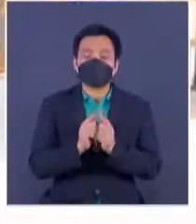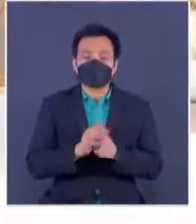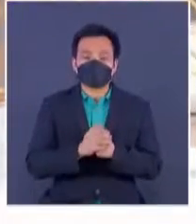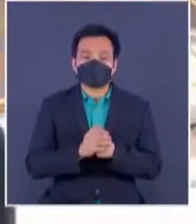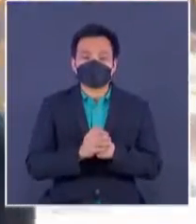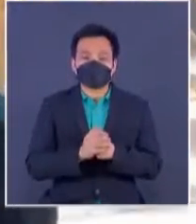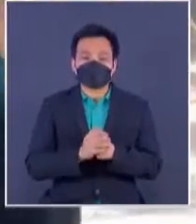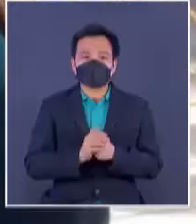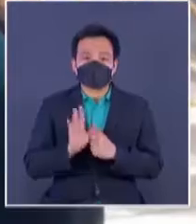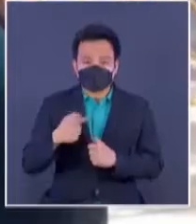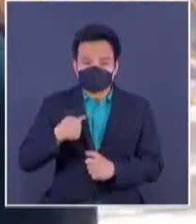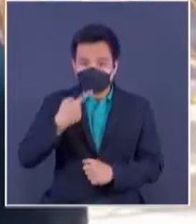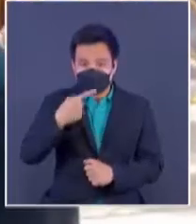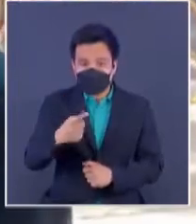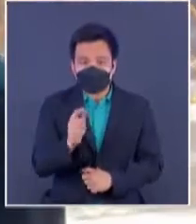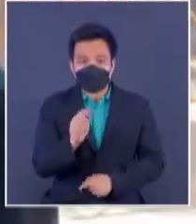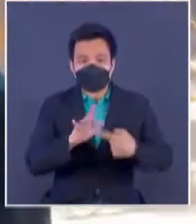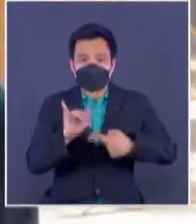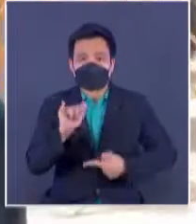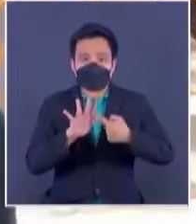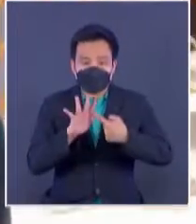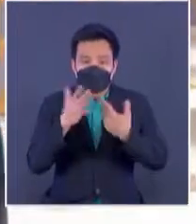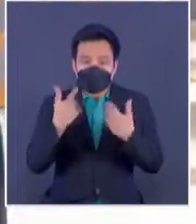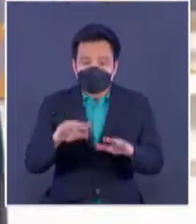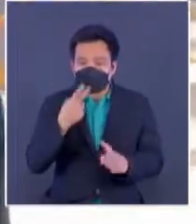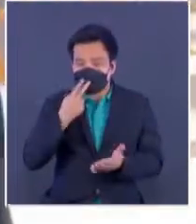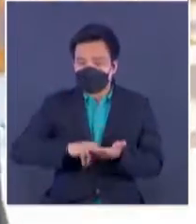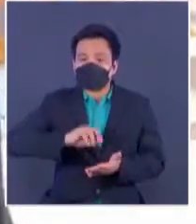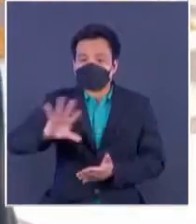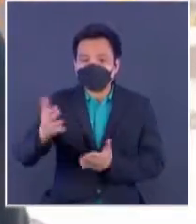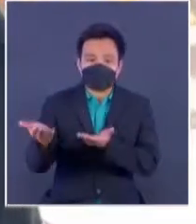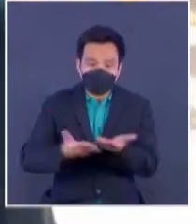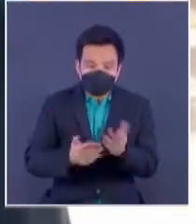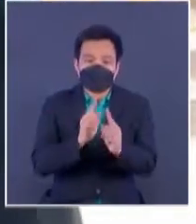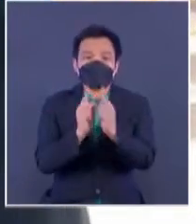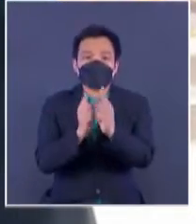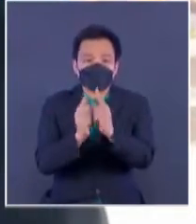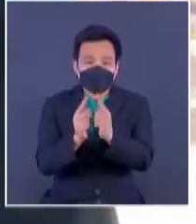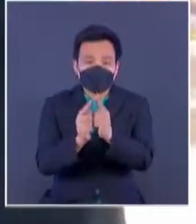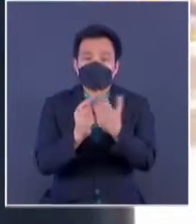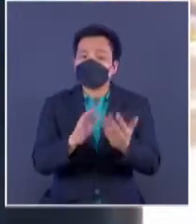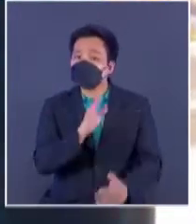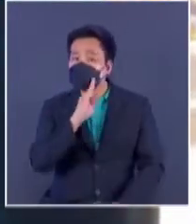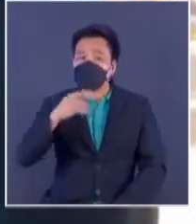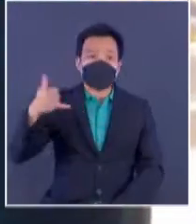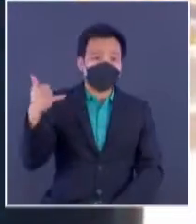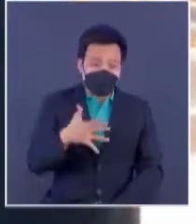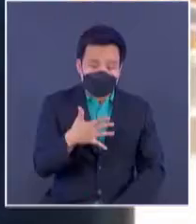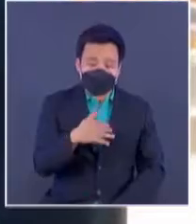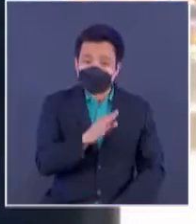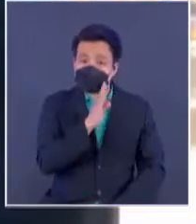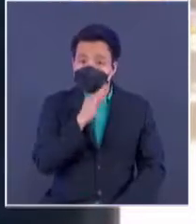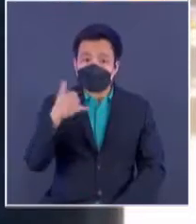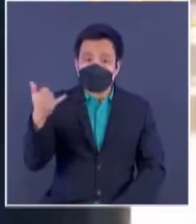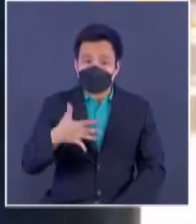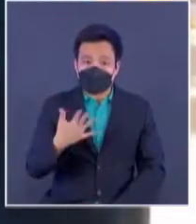รื่องนี้เราฟ้องเป็นคดีอาญานะครับเดี๋ยวยังไงก็แล้วแต่เนี่ยเราต้องออกหมายเรียกเข้ามานัดไต่สวนมูลฟ้องอยู่แล้วนะครับถ้าเกิดเขาไม่มานะครับ